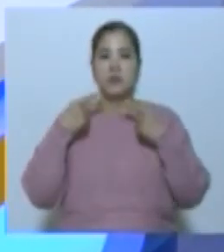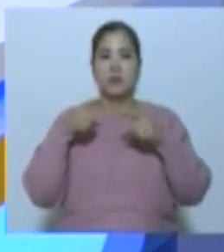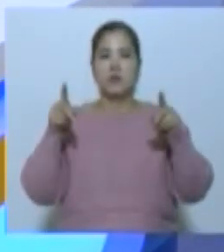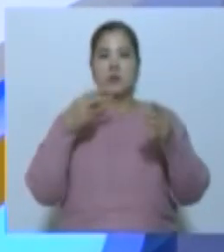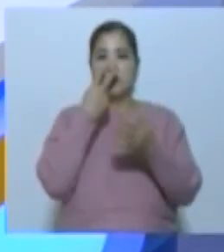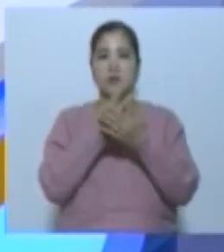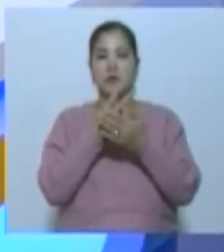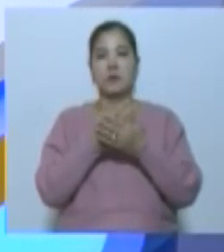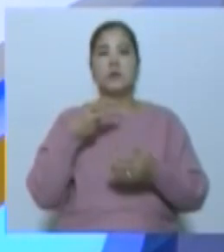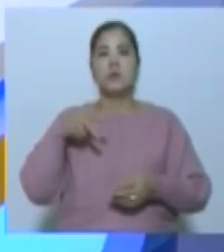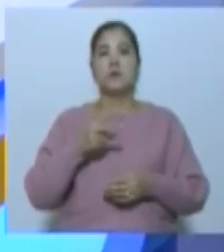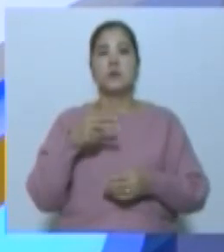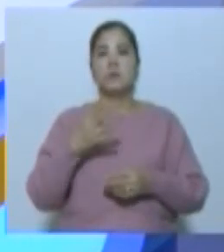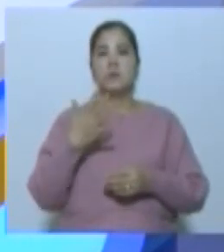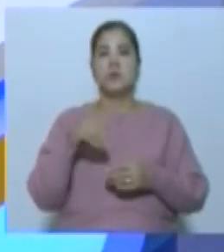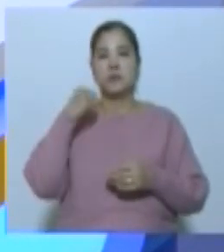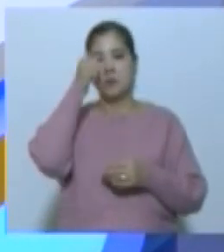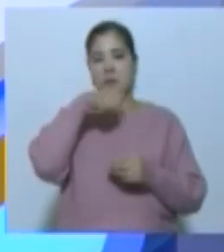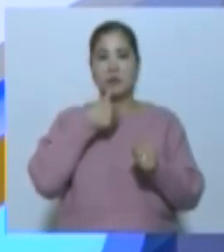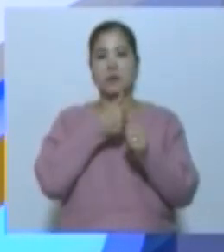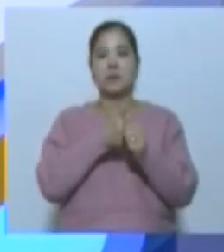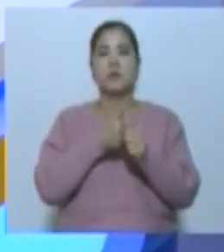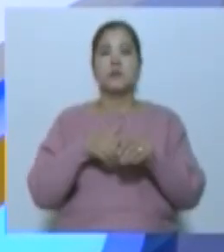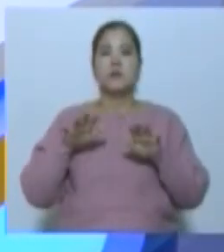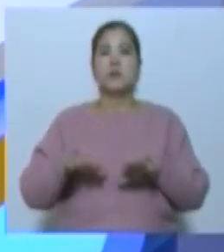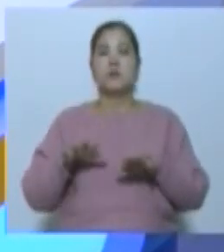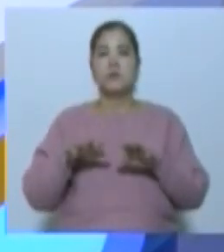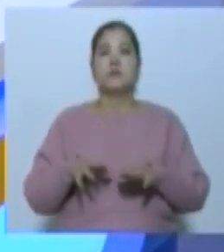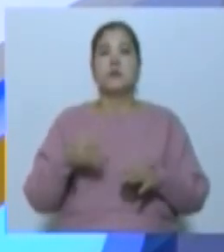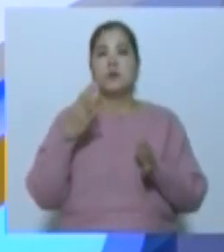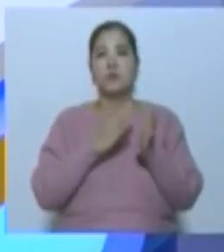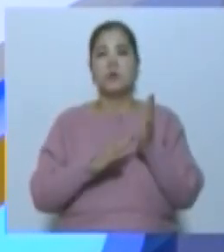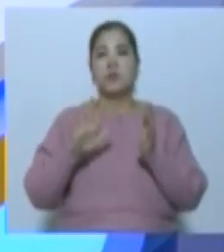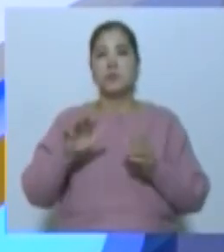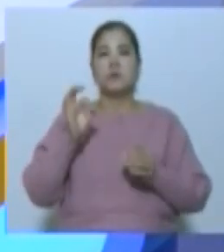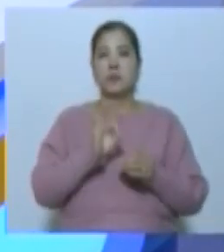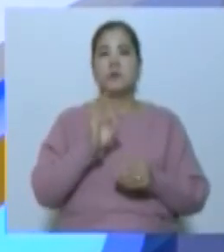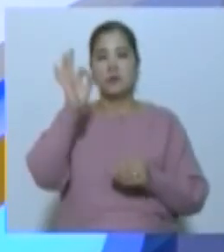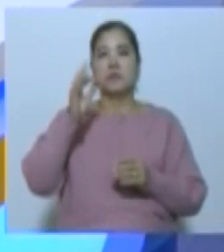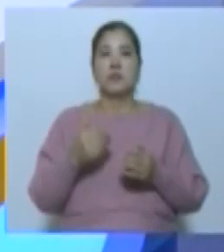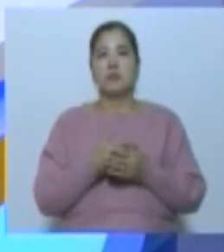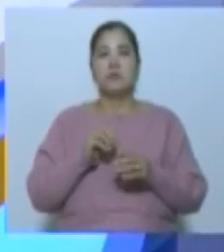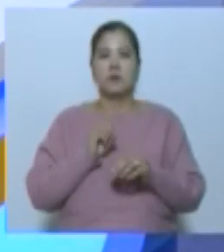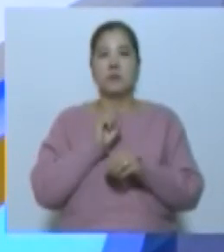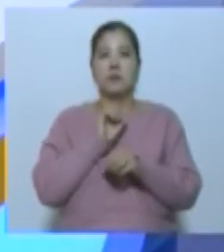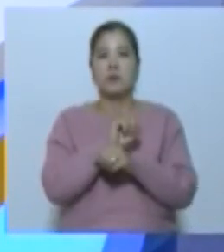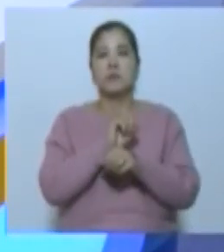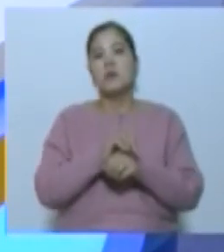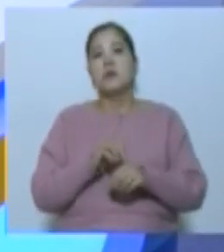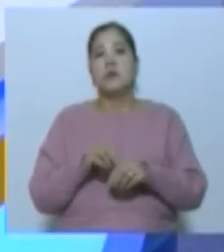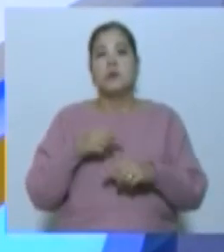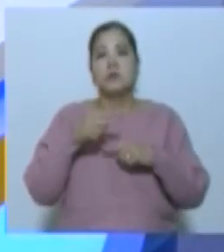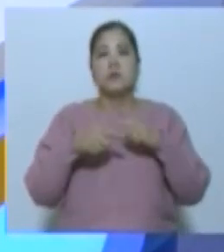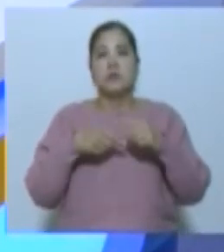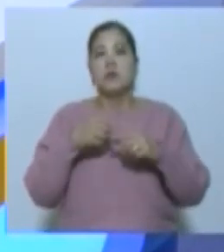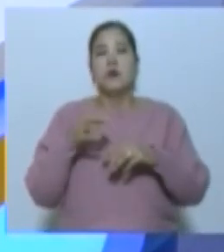аудару. 2025 жылға дейін жергілікті маңыздағы жолдардың 95%-ын жақсарту тапсырылды. Осыған орай ұлттық жол сапа орталығы